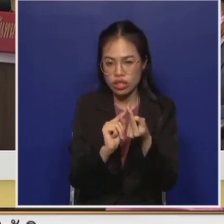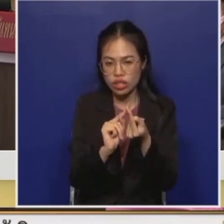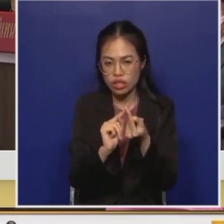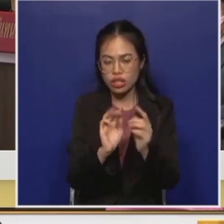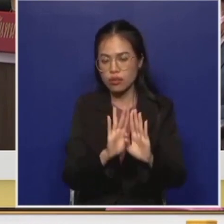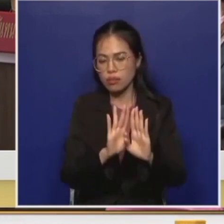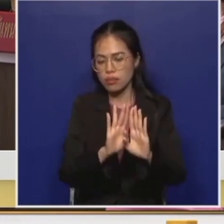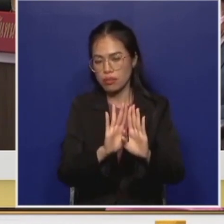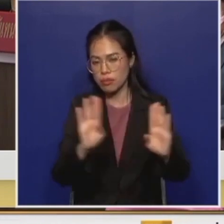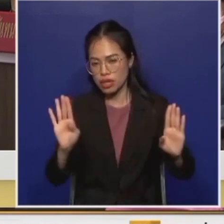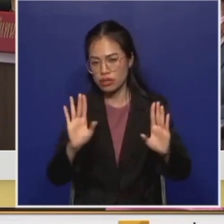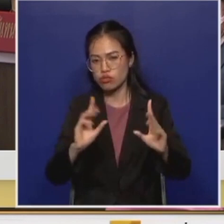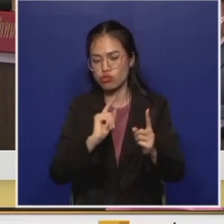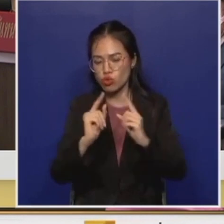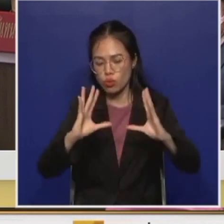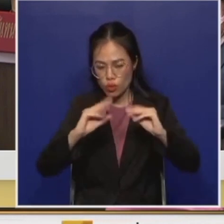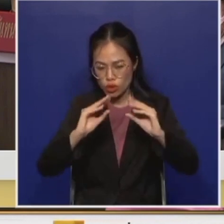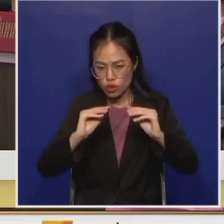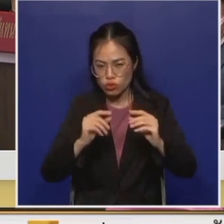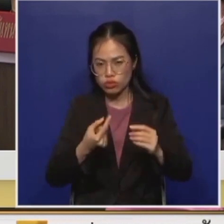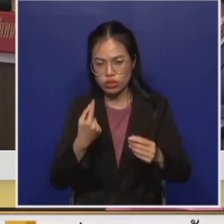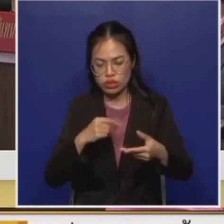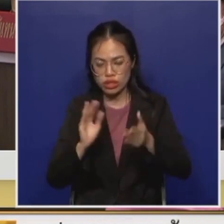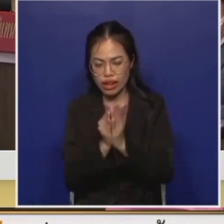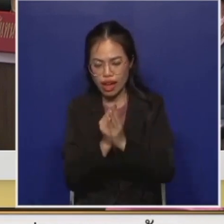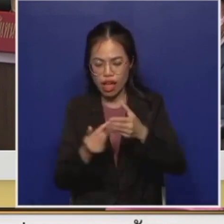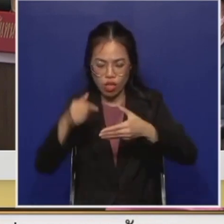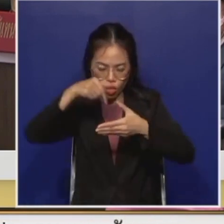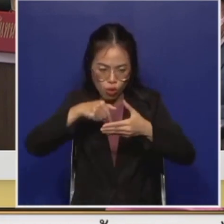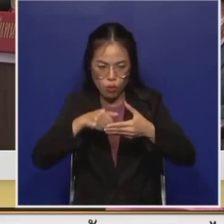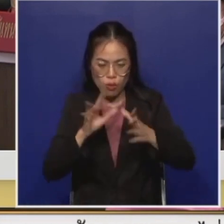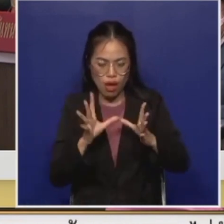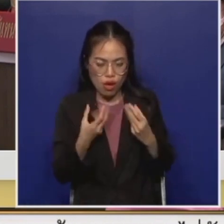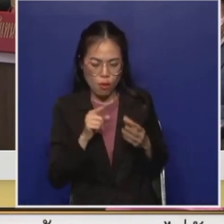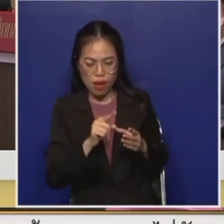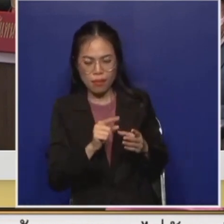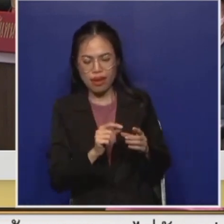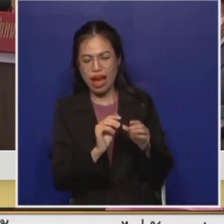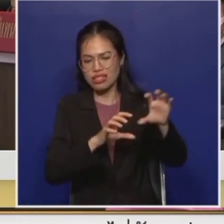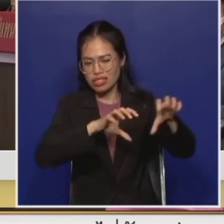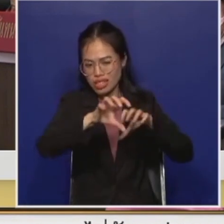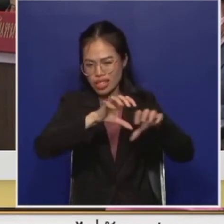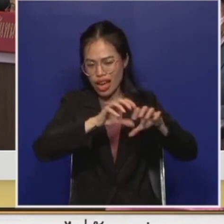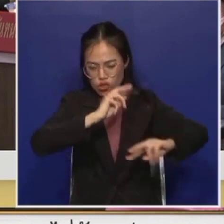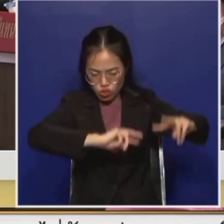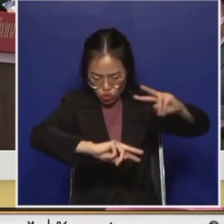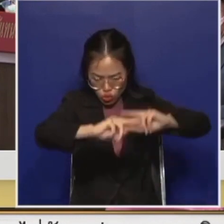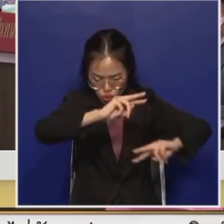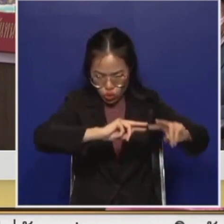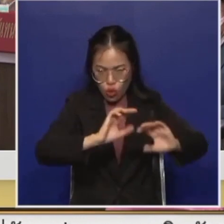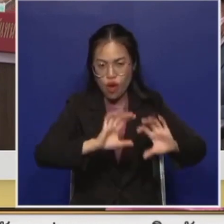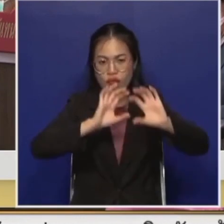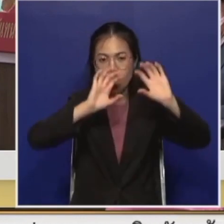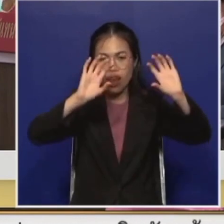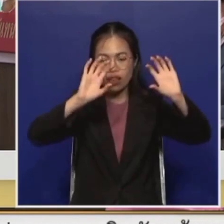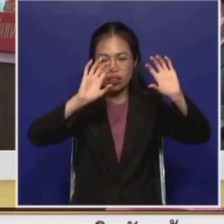ิดอภิปรายทั่วไป เพื่อลงมติไม่ไว้วางใจท่านนายกรัฐมตรี รัฐตรีว่าก